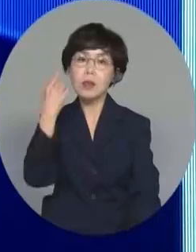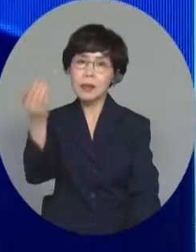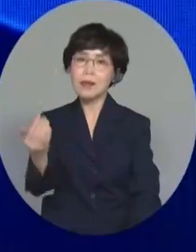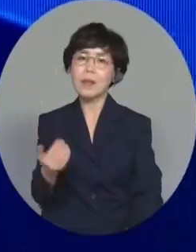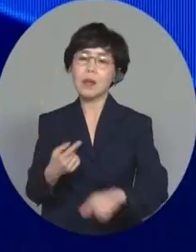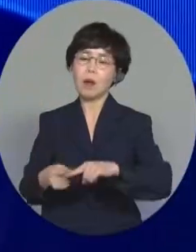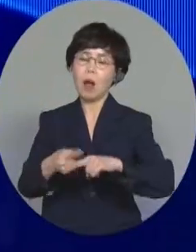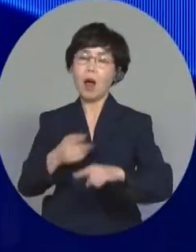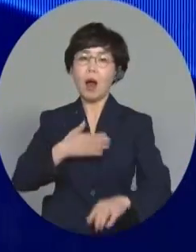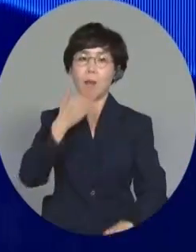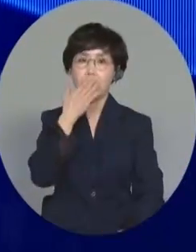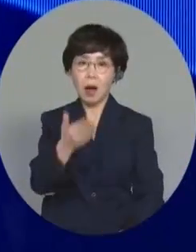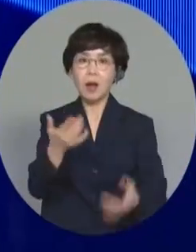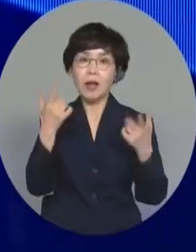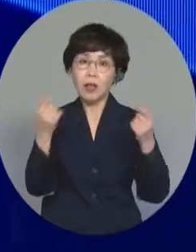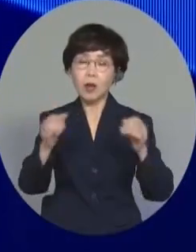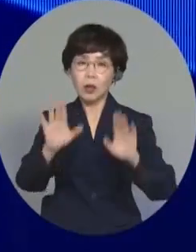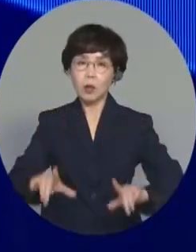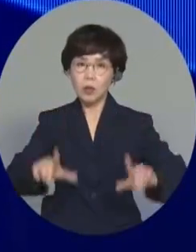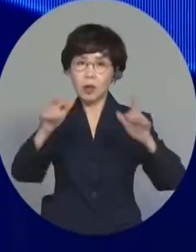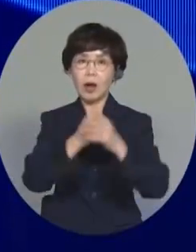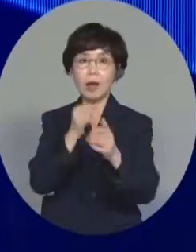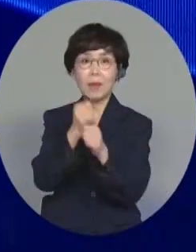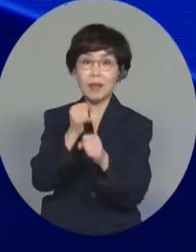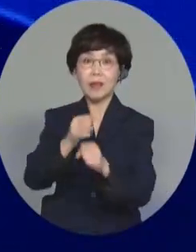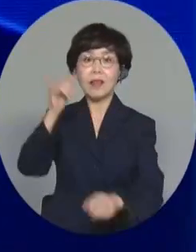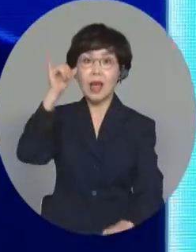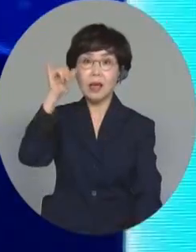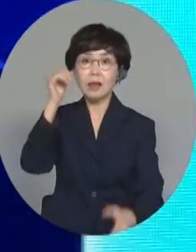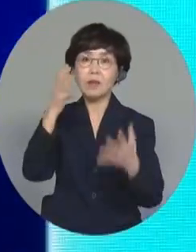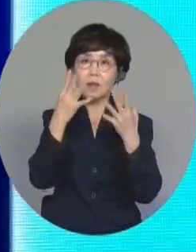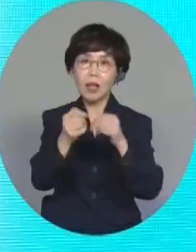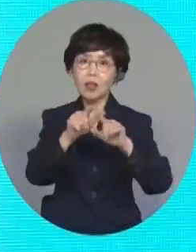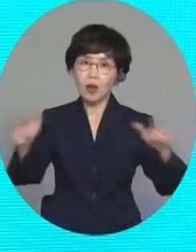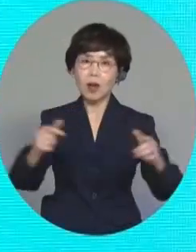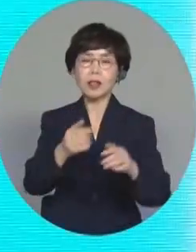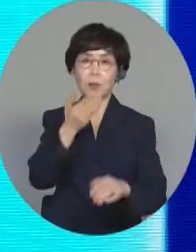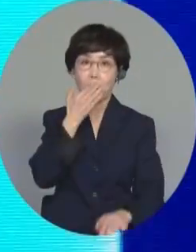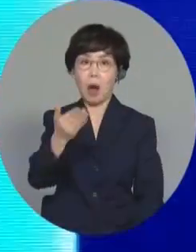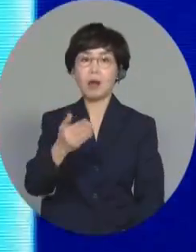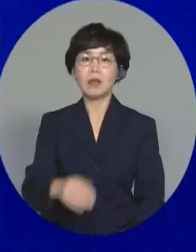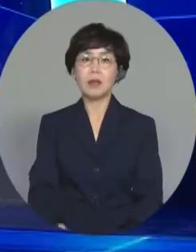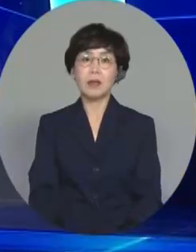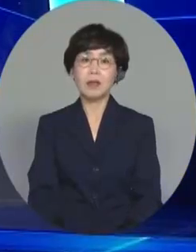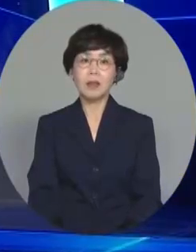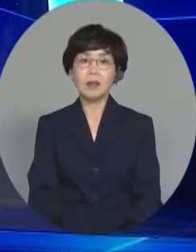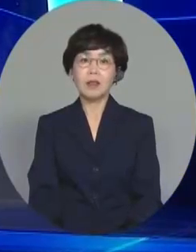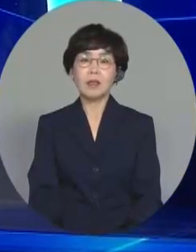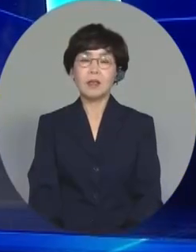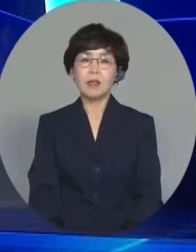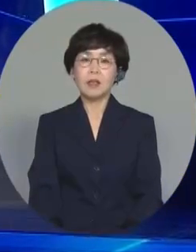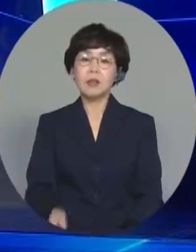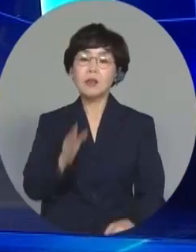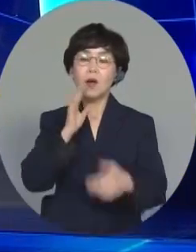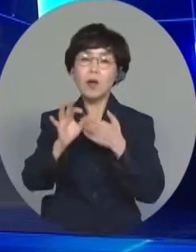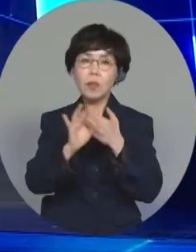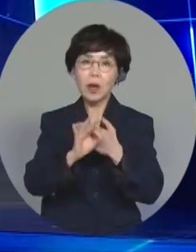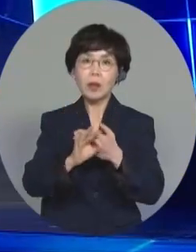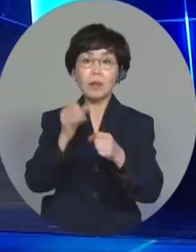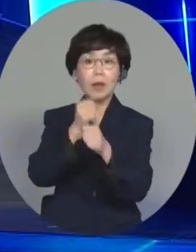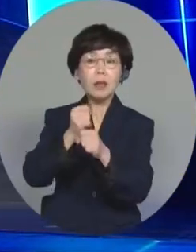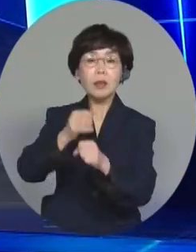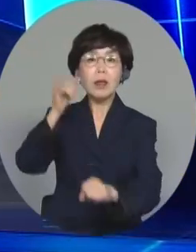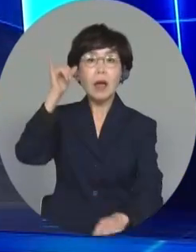수 있습니다. 이러한 오늘날의 생성형 AI는 많은 걸 할 수 있습니다. 그러면은